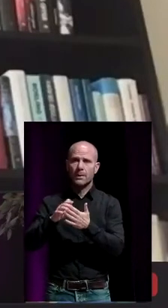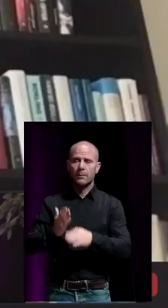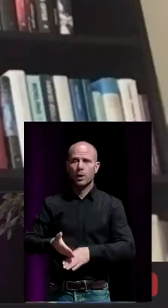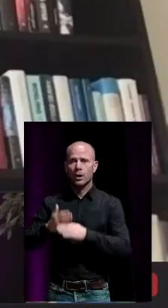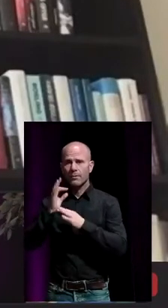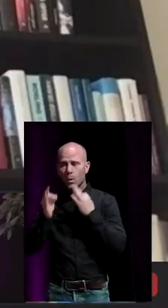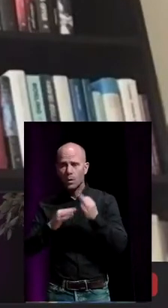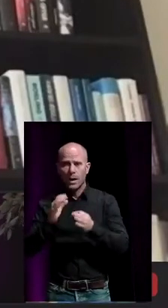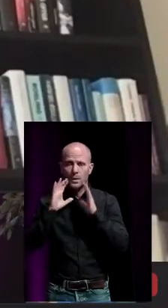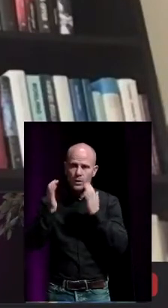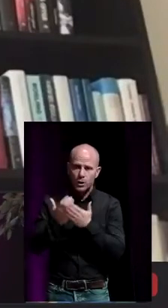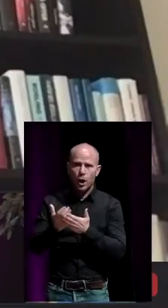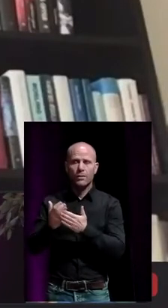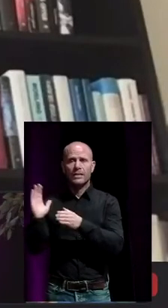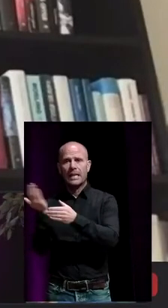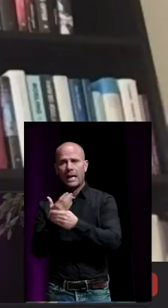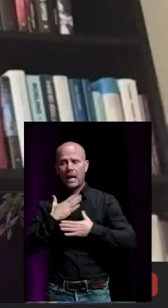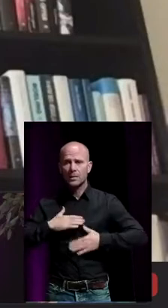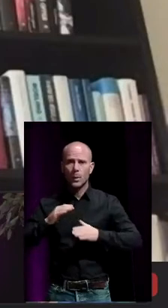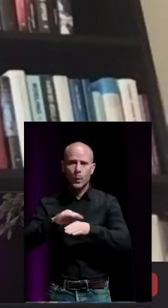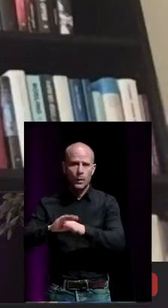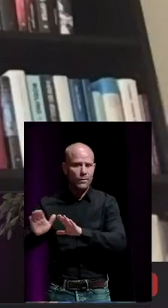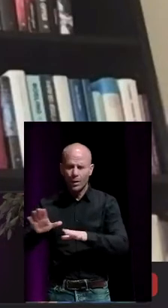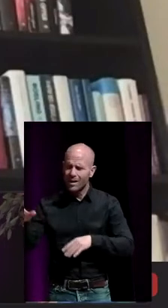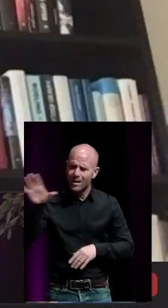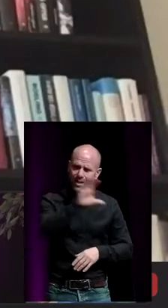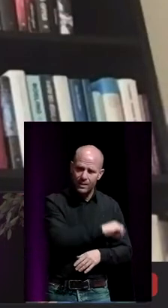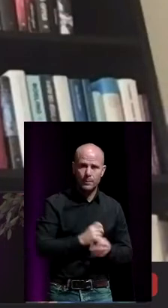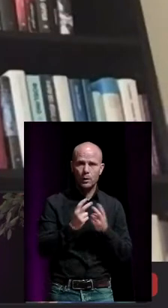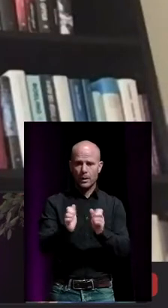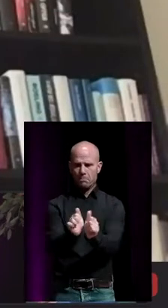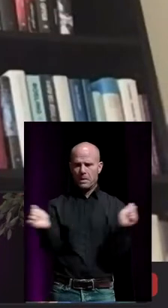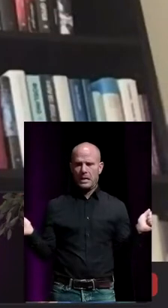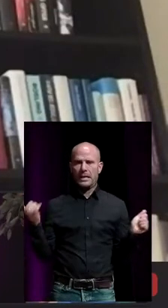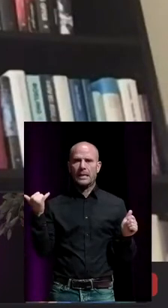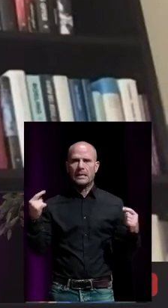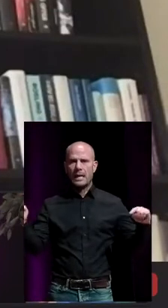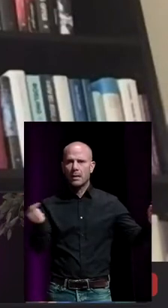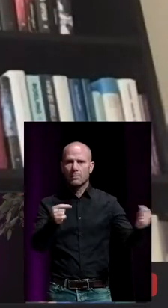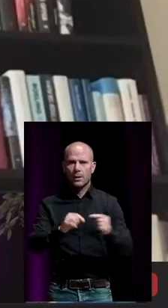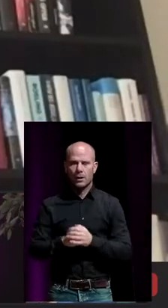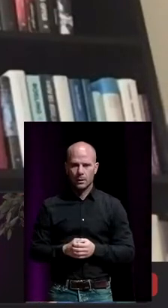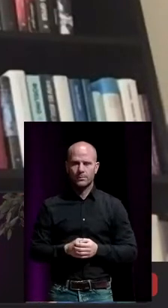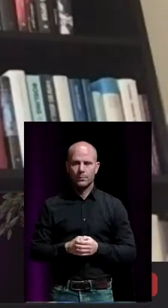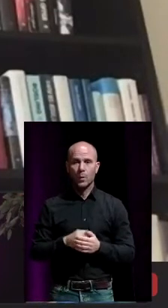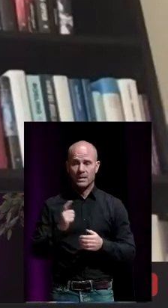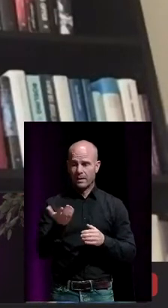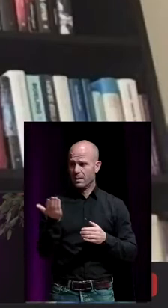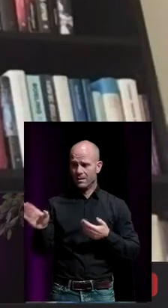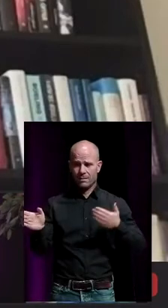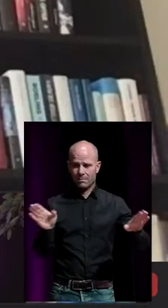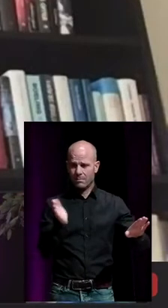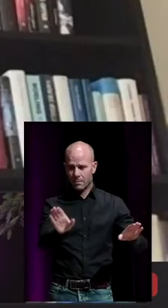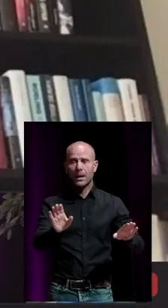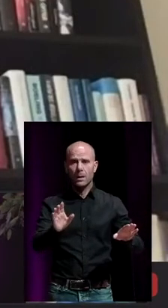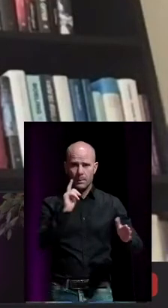utbildning, socialförsäkringar och hälso- och sjukvård och allt annat med. Det blev ju en bredd i samtalet. Och även om vi sen går tillbaka och beslutar i vårt